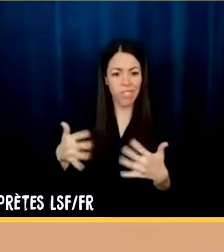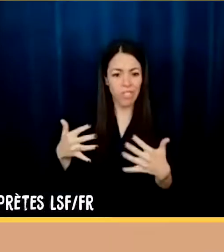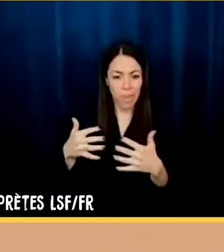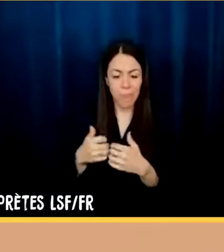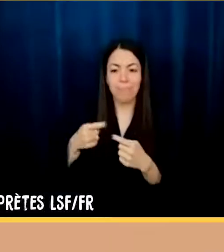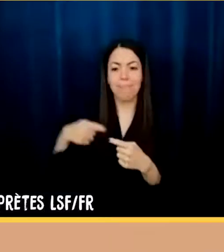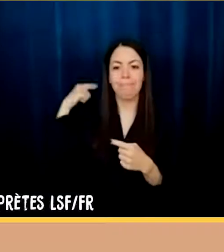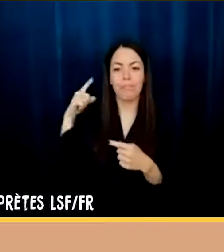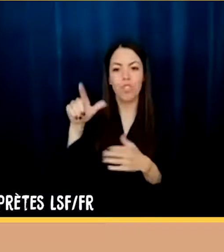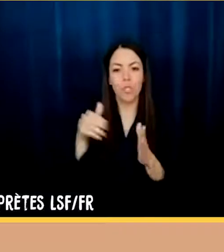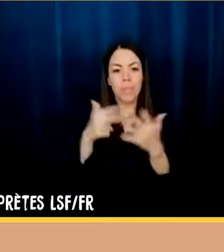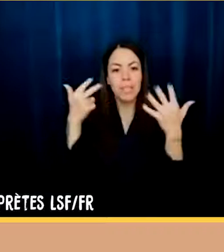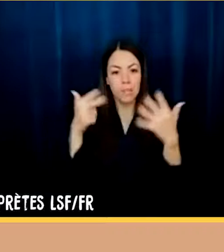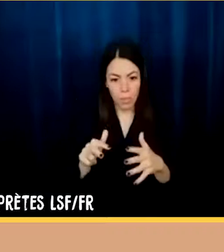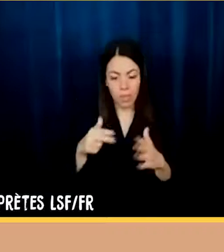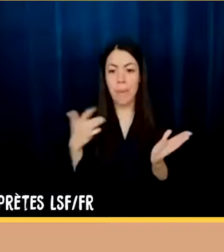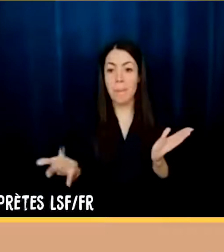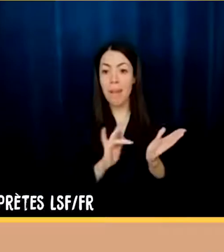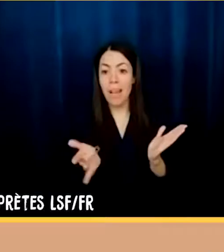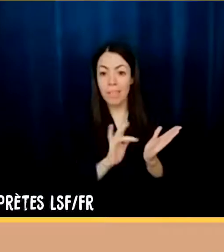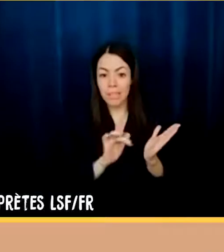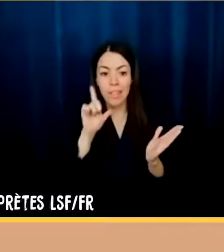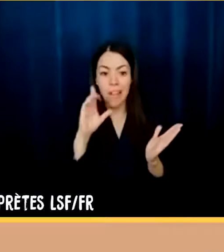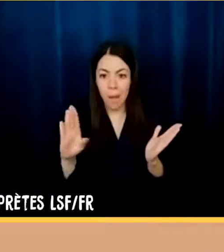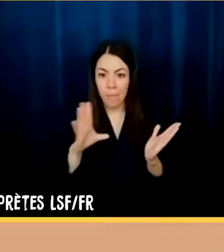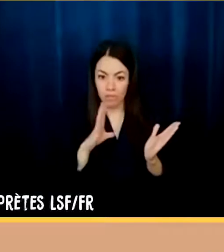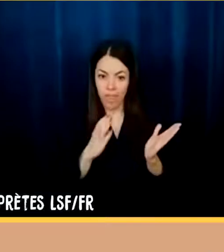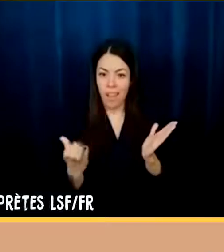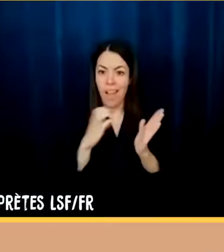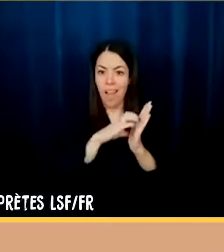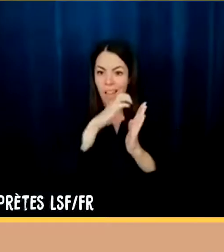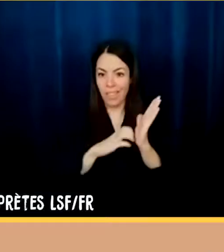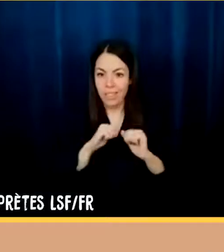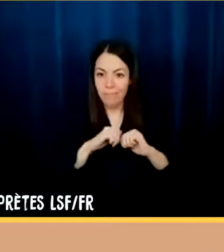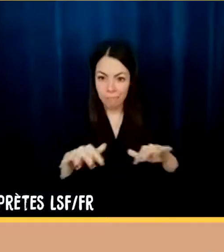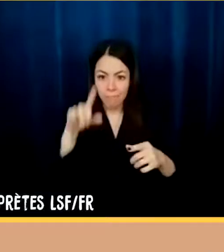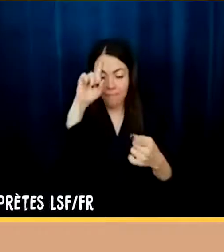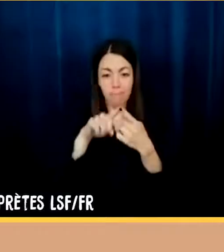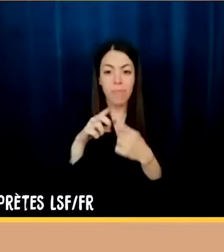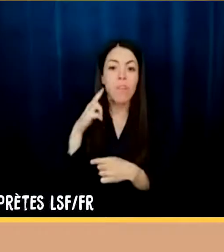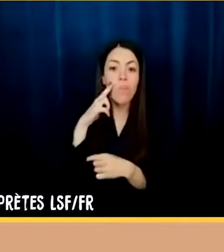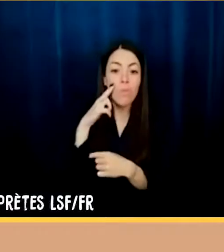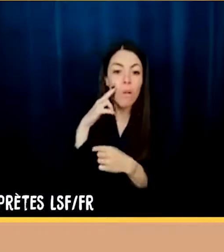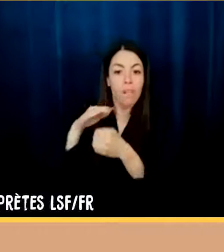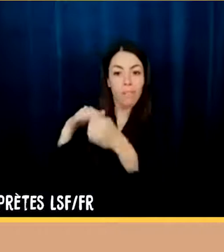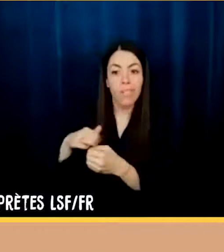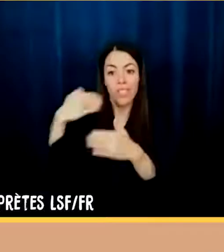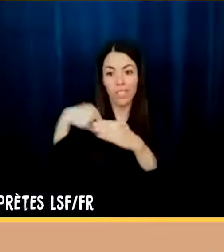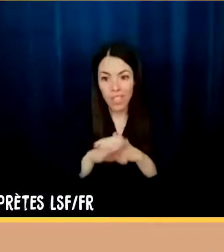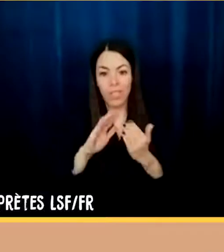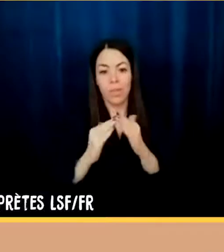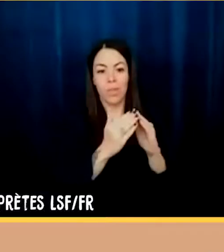notre magazine dénonçait la négrophobie dans les sociétés arabo-musulmanes et son caractère donc à la fois historique et systémique.